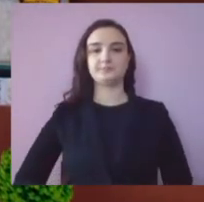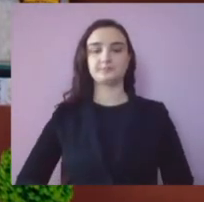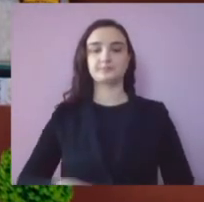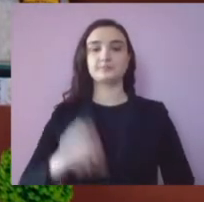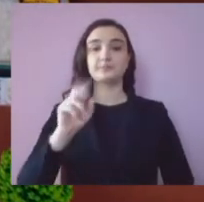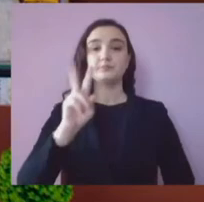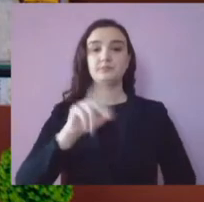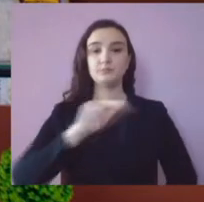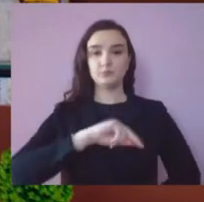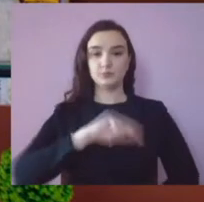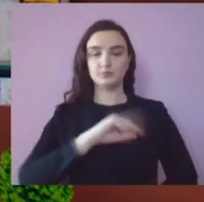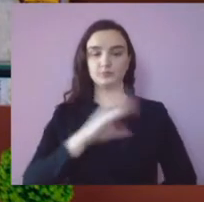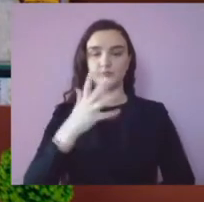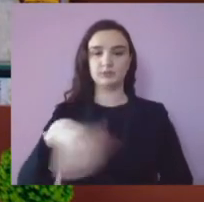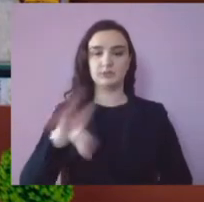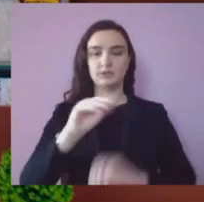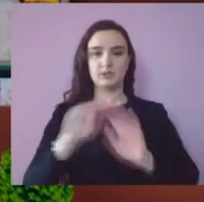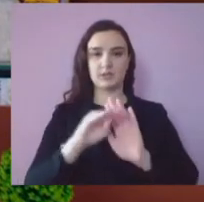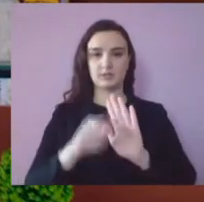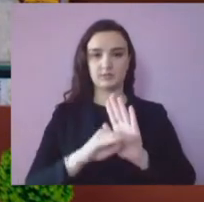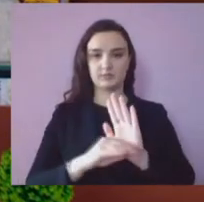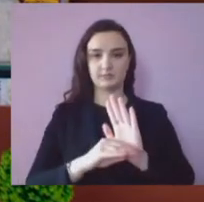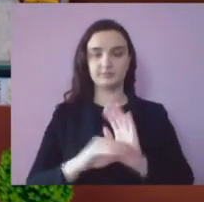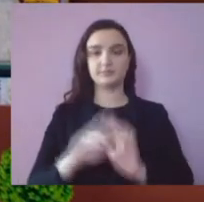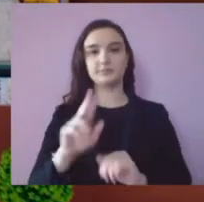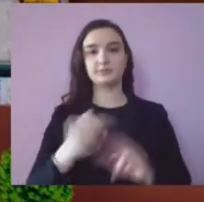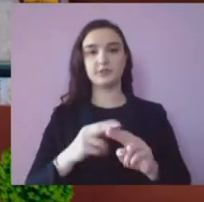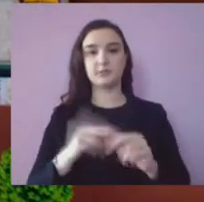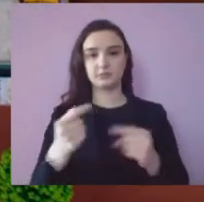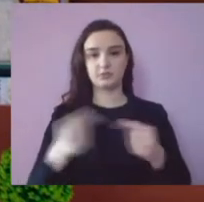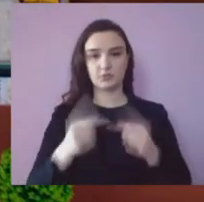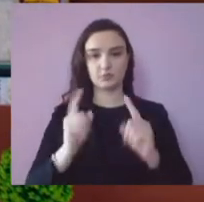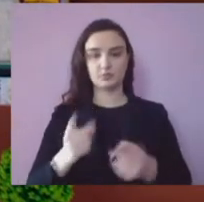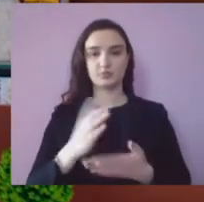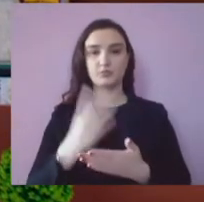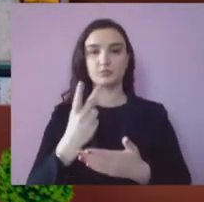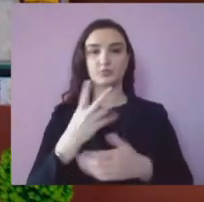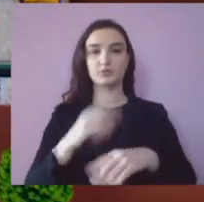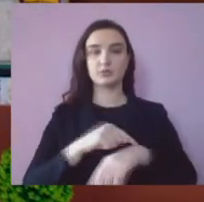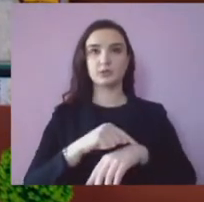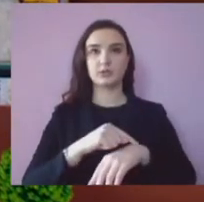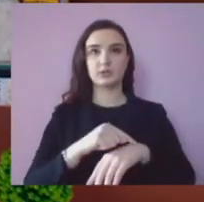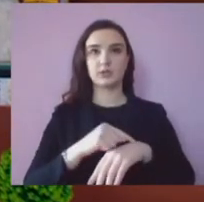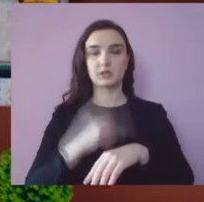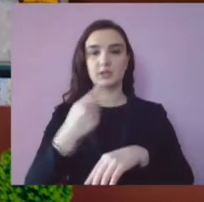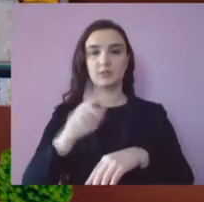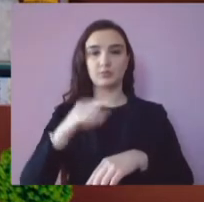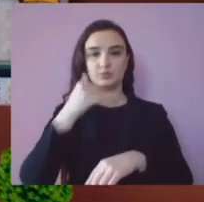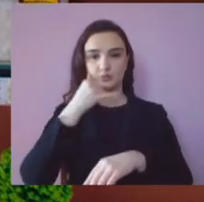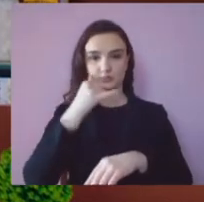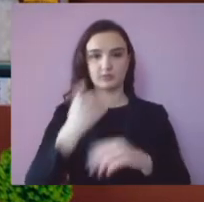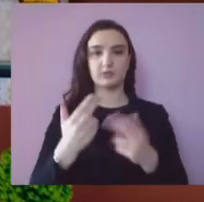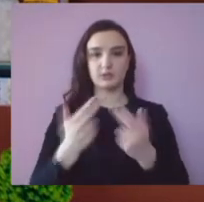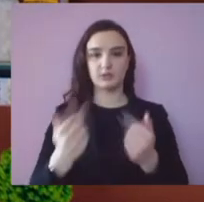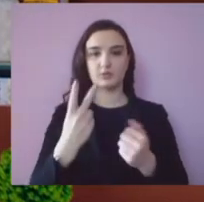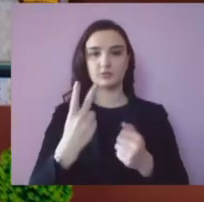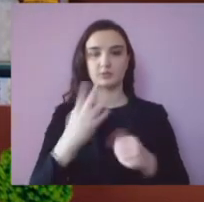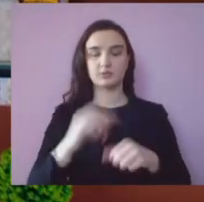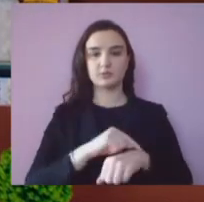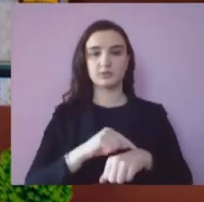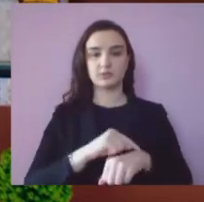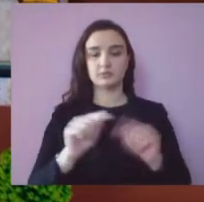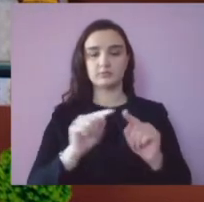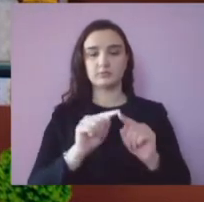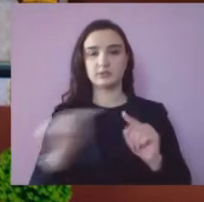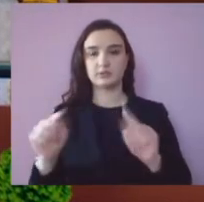მუშაობს მთლიანად არხი და ამის დასტური გახლავთ 24 საათიანი ცხელი ხაზი. დიახ, 24 საათის მანძილზე